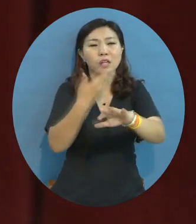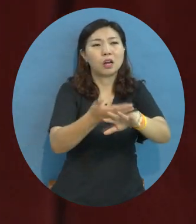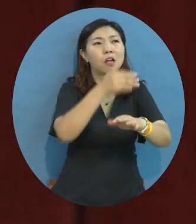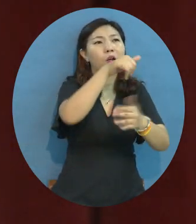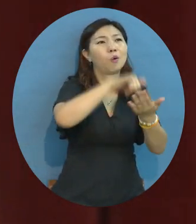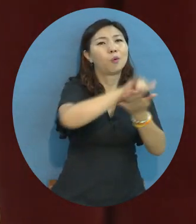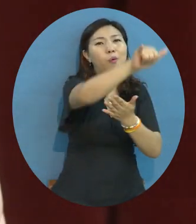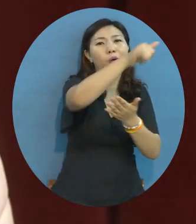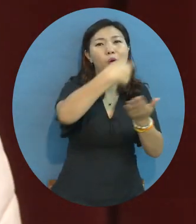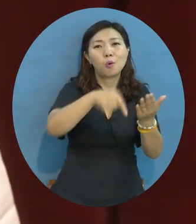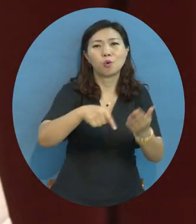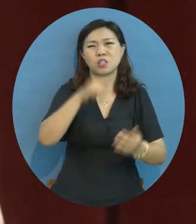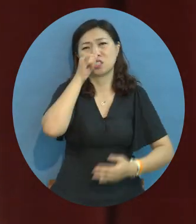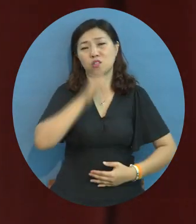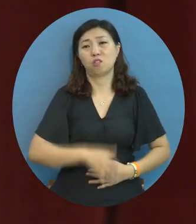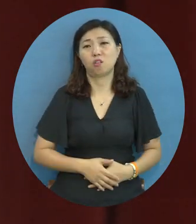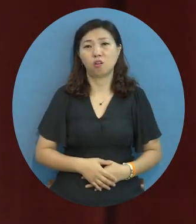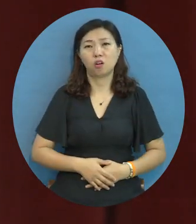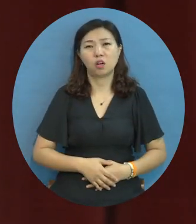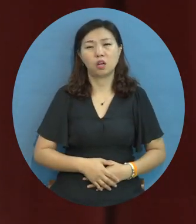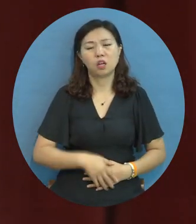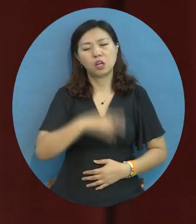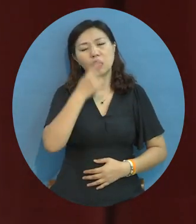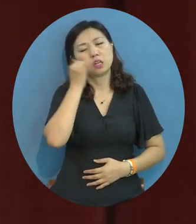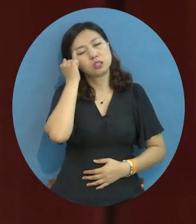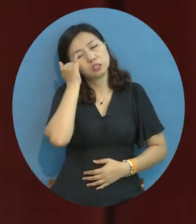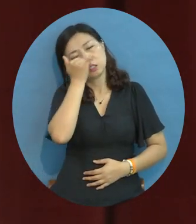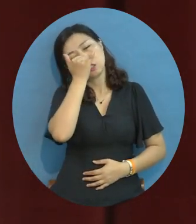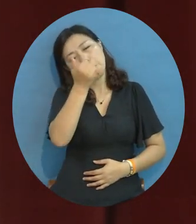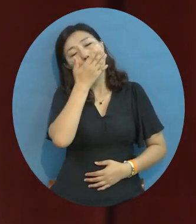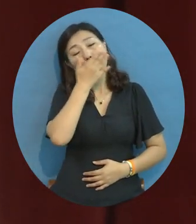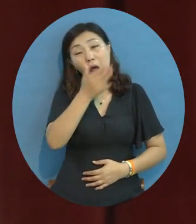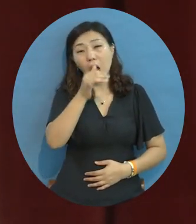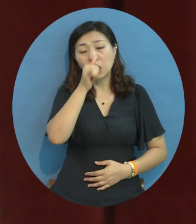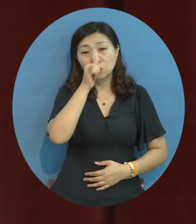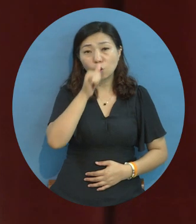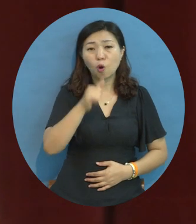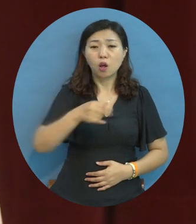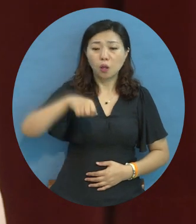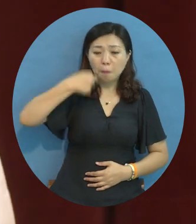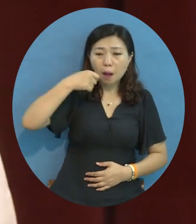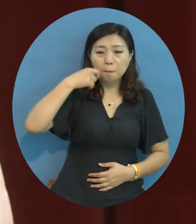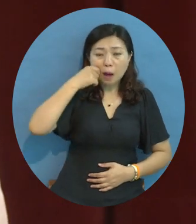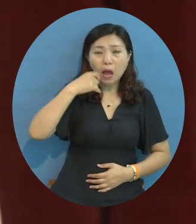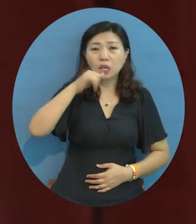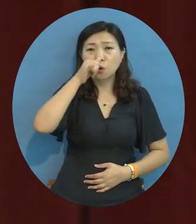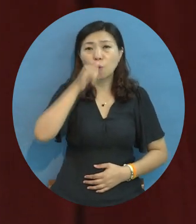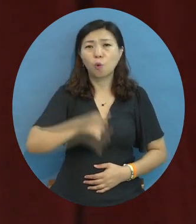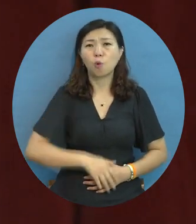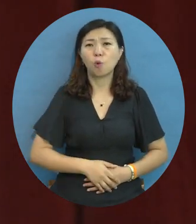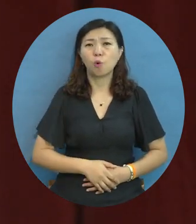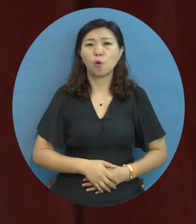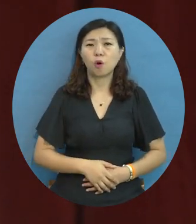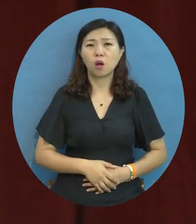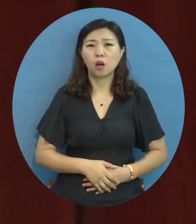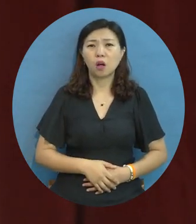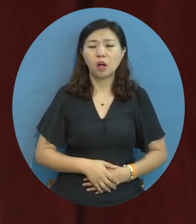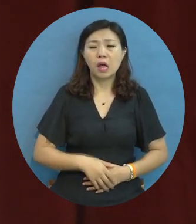일상생활이지. 잠 자는 날도 있고 못 자는 날도 있고 밥 먹을 때도 있고 먹을 때도 있고 뭐 그 대단한